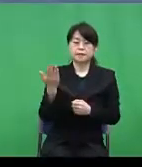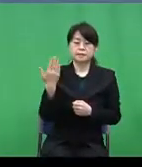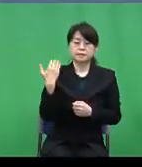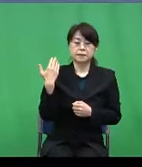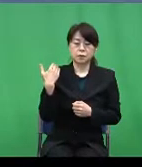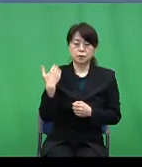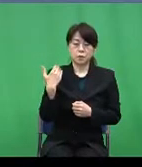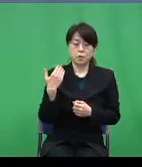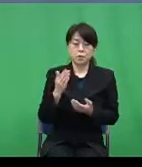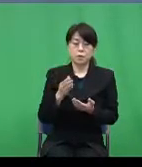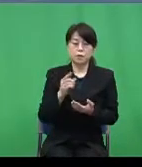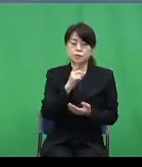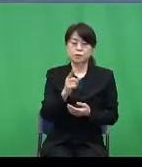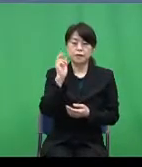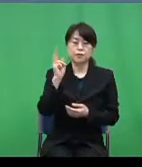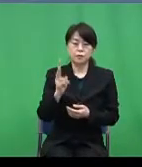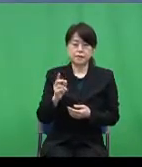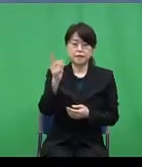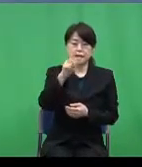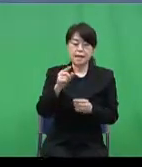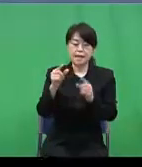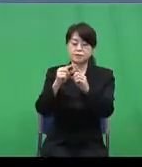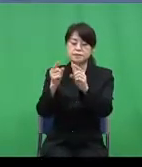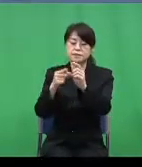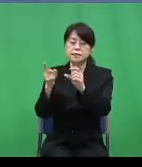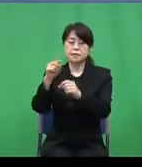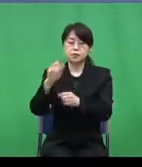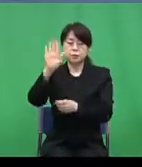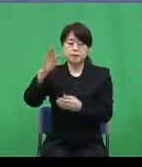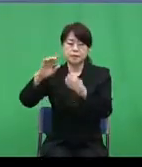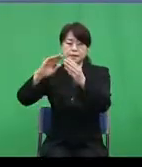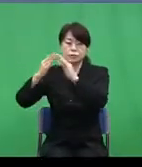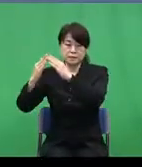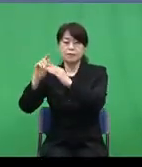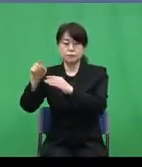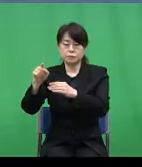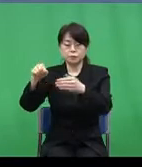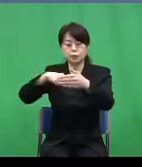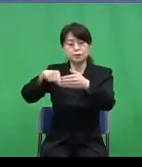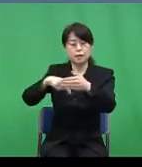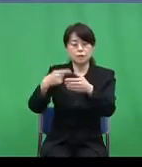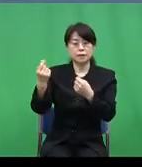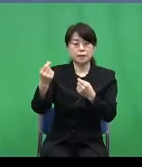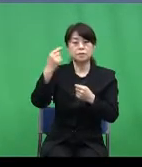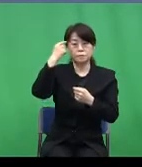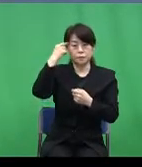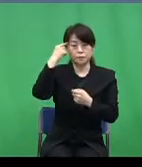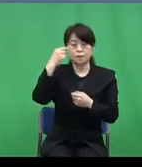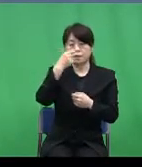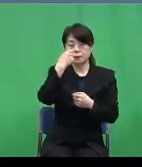から、 SDGs 未来都市っていうのはそういう要素もあると思うんですね、はい、やっぱり。で、私がもとも